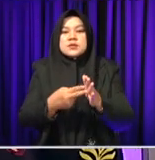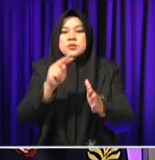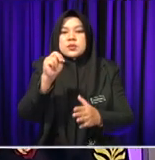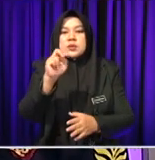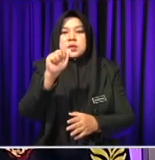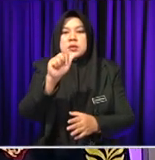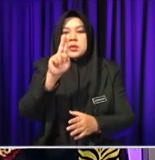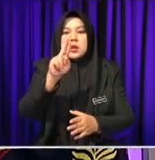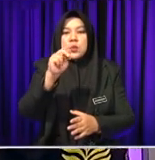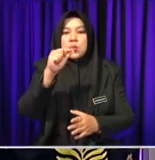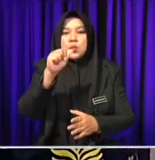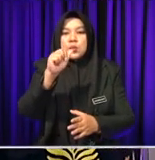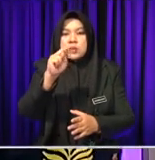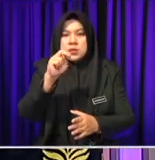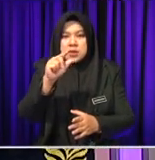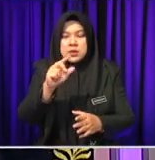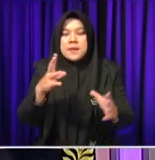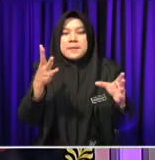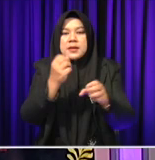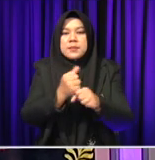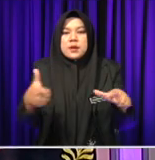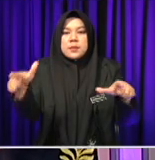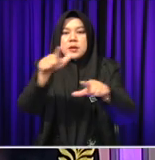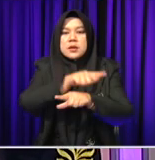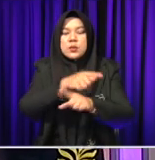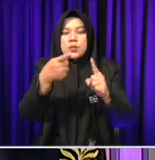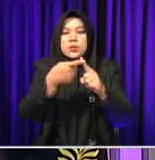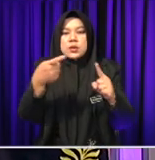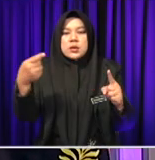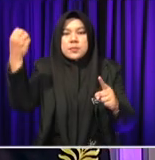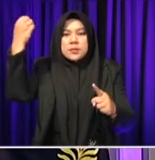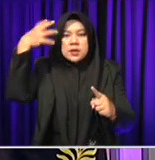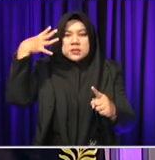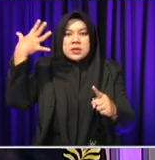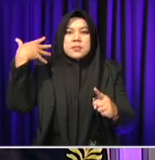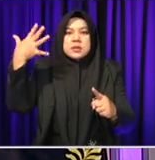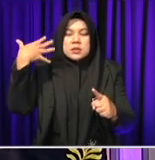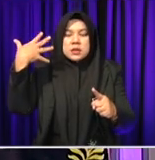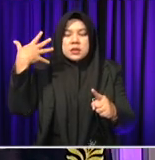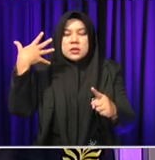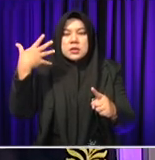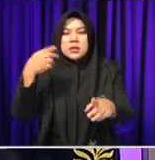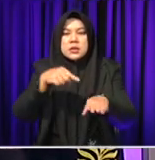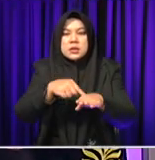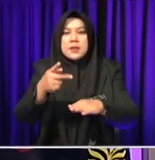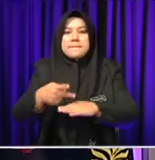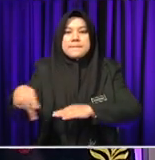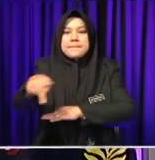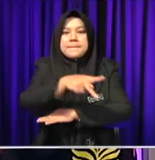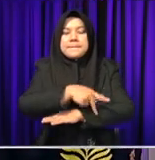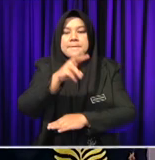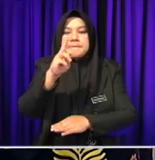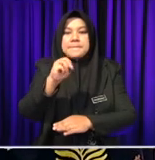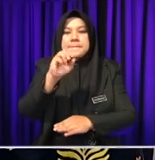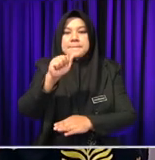mendapat perlindungan daripada kepanasan cahaya matahari di di mana di padang mahsyar okey